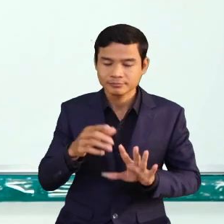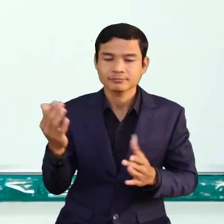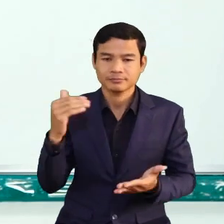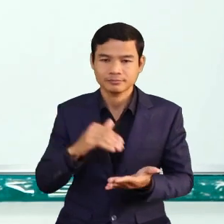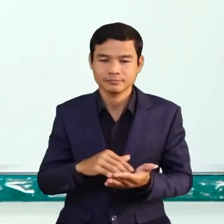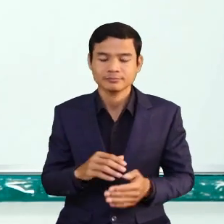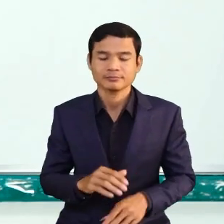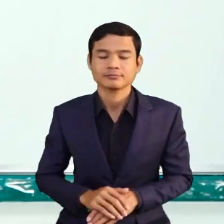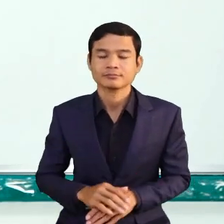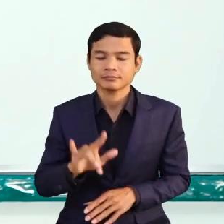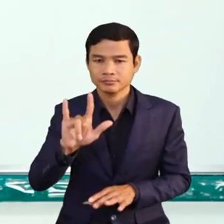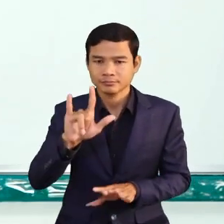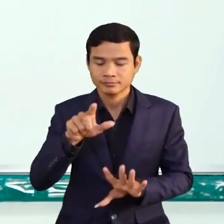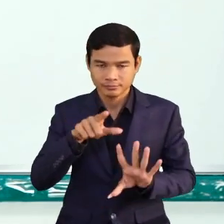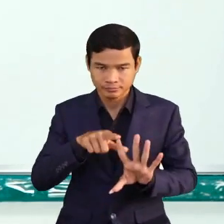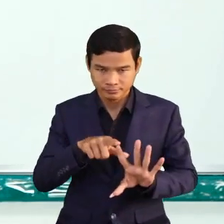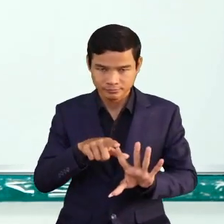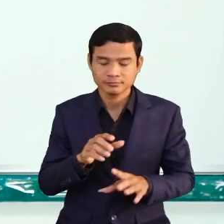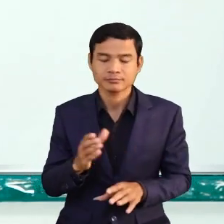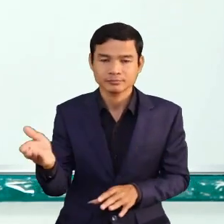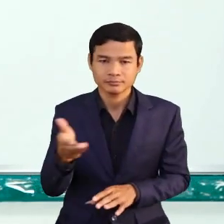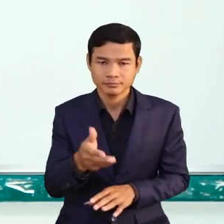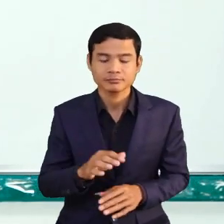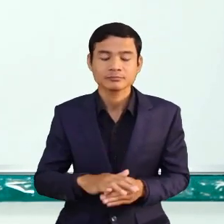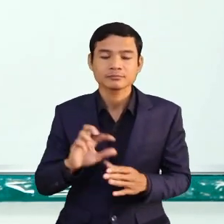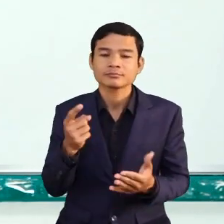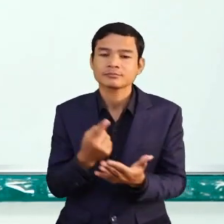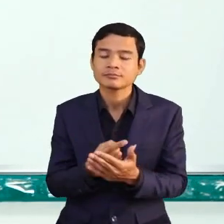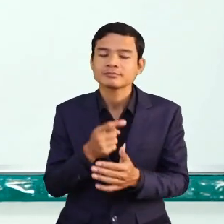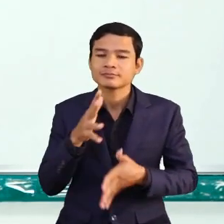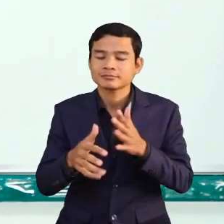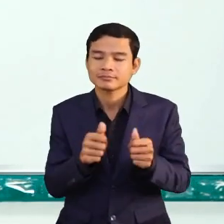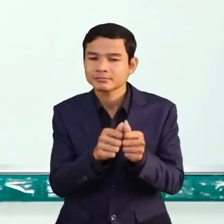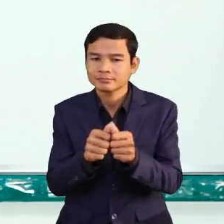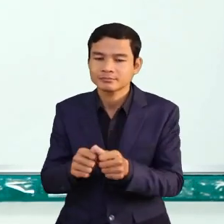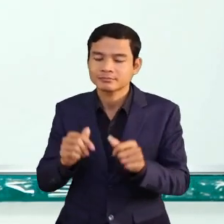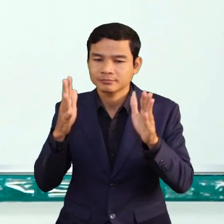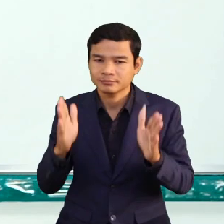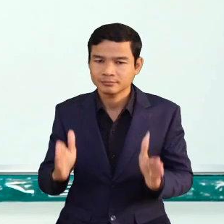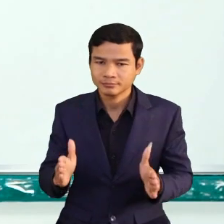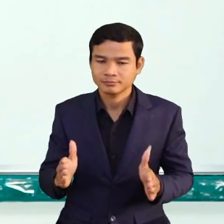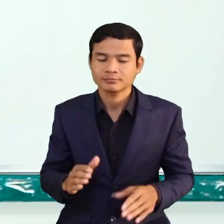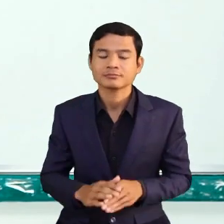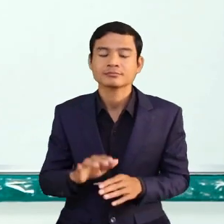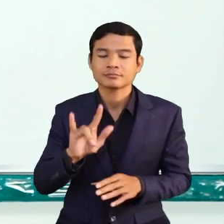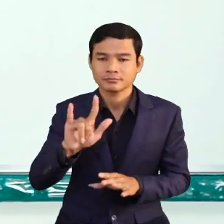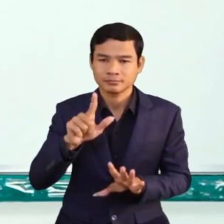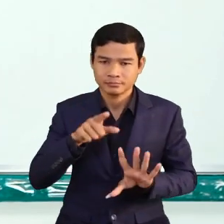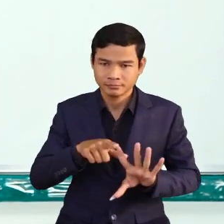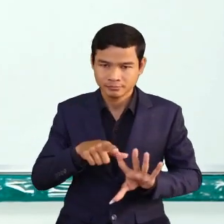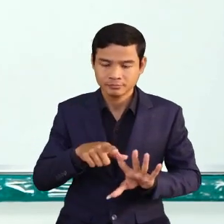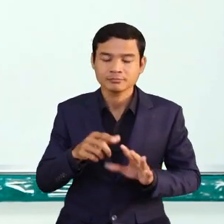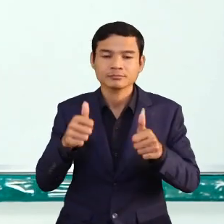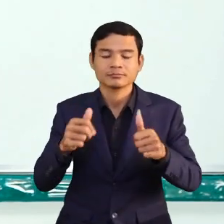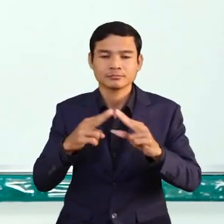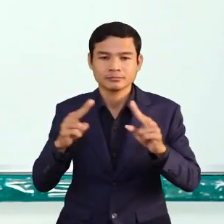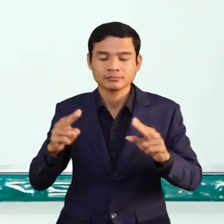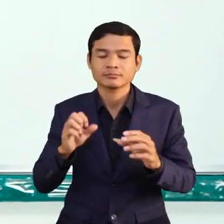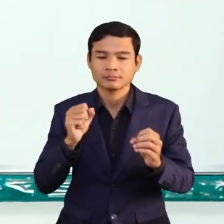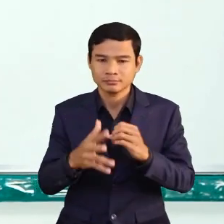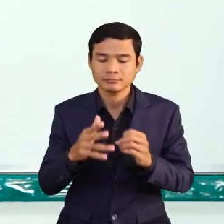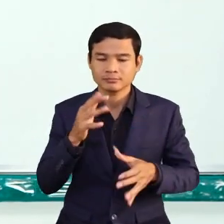ទៀតប៉ចាកូនកូនទាំងអស់គ្នាចូលរួមបំលើរួមជាមួយអ្នកគ្រូប៉ចាល្អចាប់